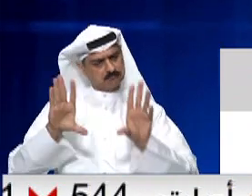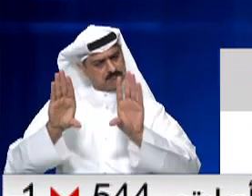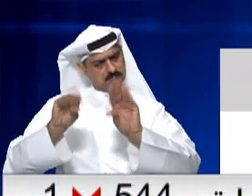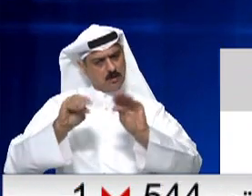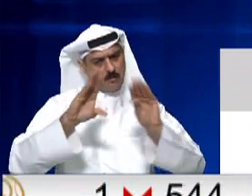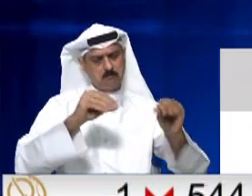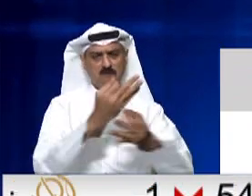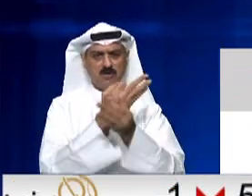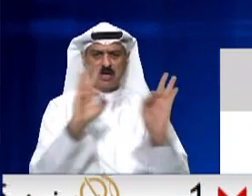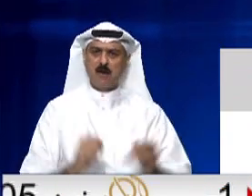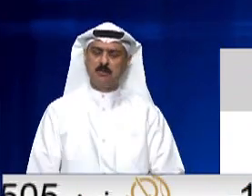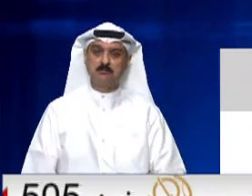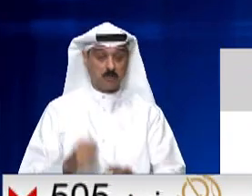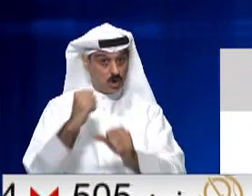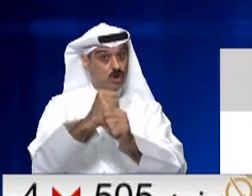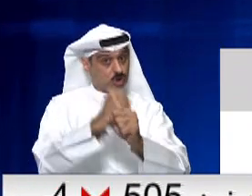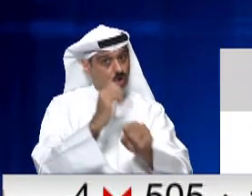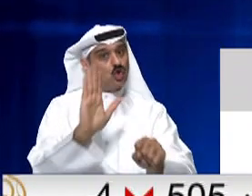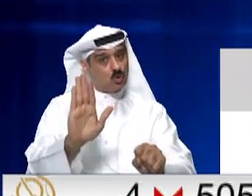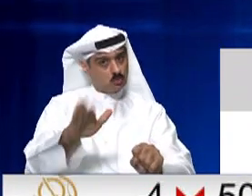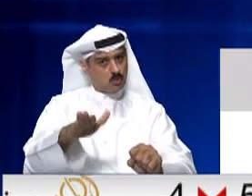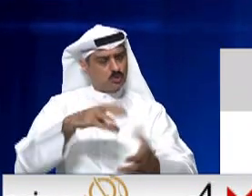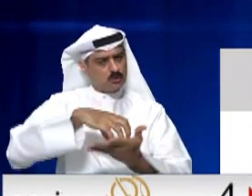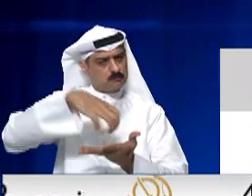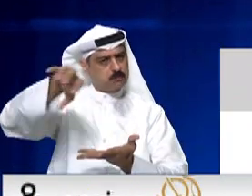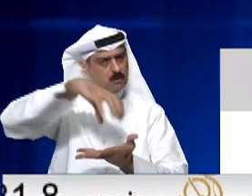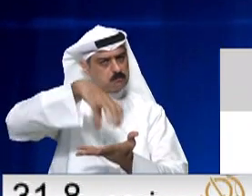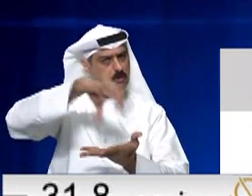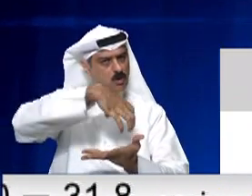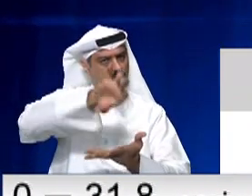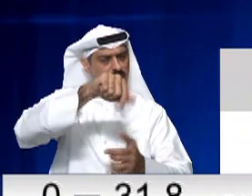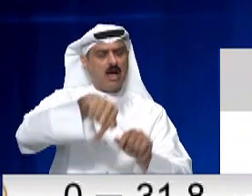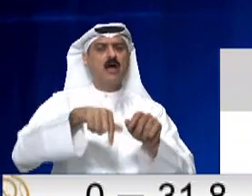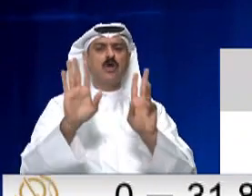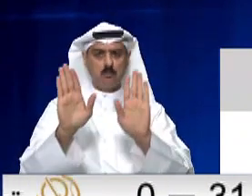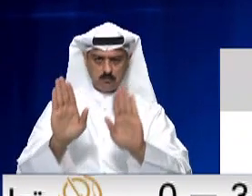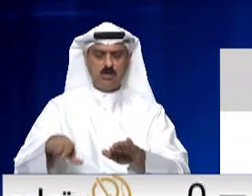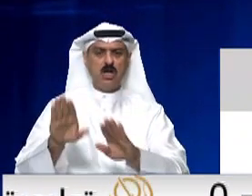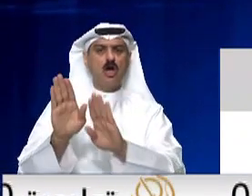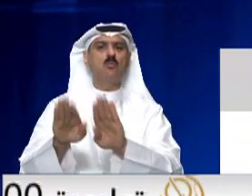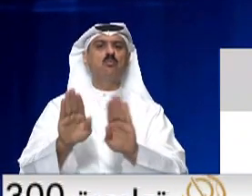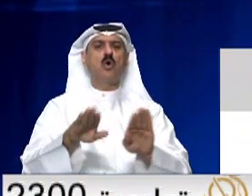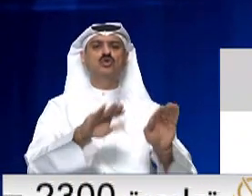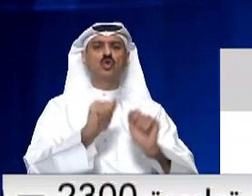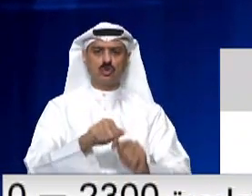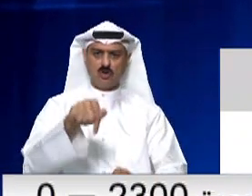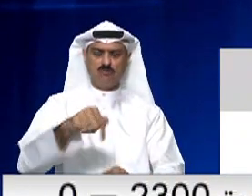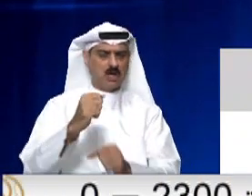على عمليات إعادة تشغيل مصفاة الزور أو عمليات نقل الوقود منخفض